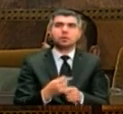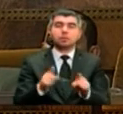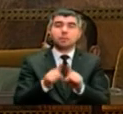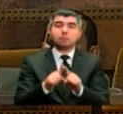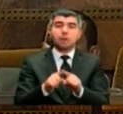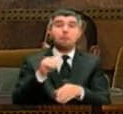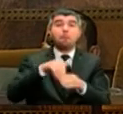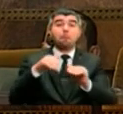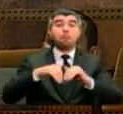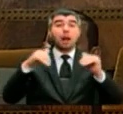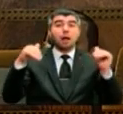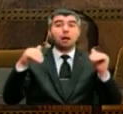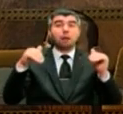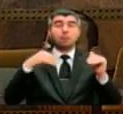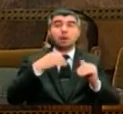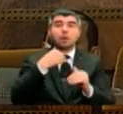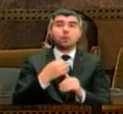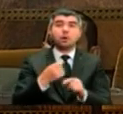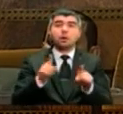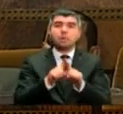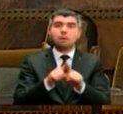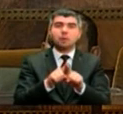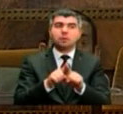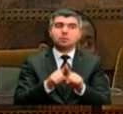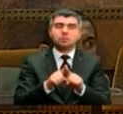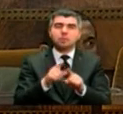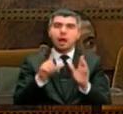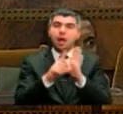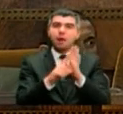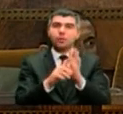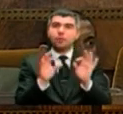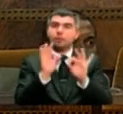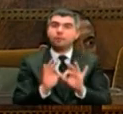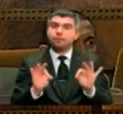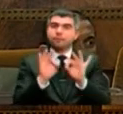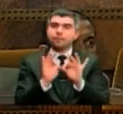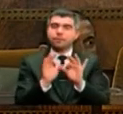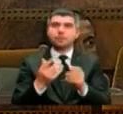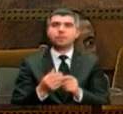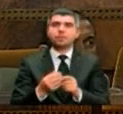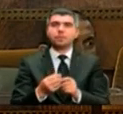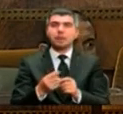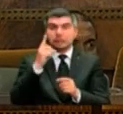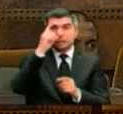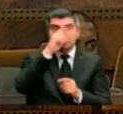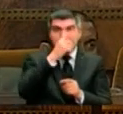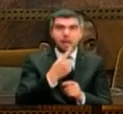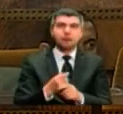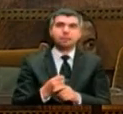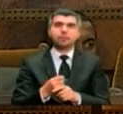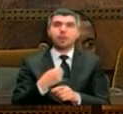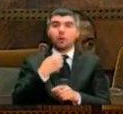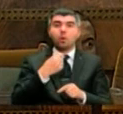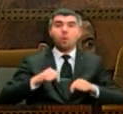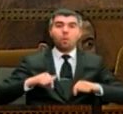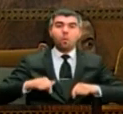داخل البرلمان، ما كانش واحد التحدي للقانون اكثر من هذا. هذا يعني فيه واحد المجموعه من المسؤوليات، فيه مسؤوليه ديال